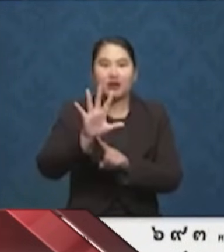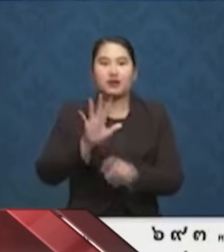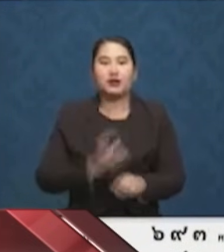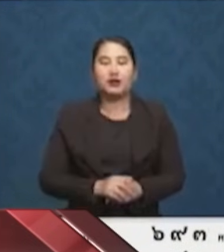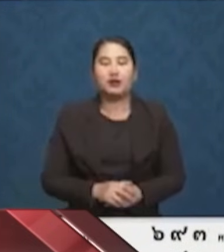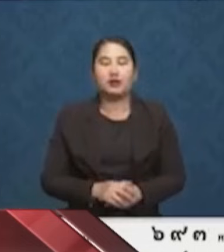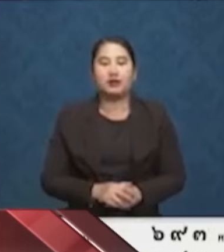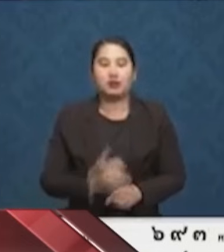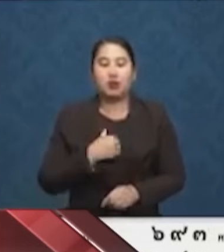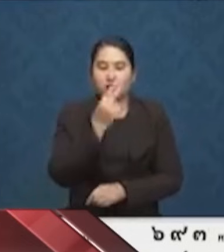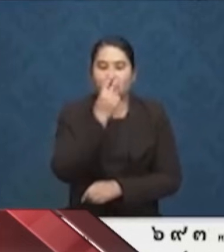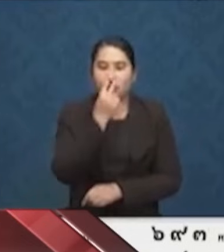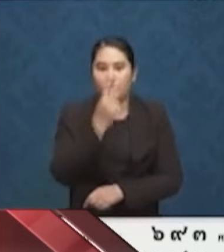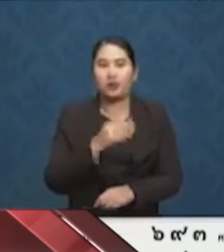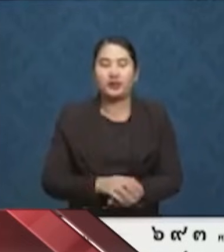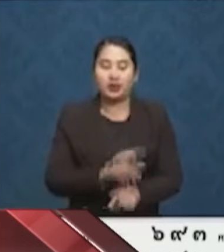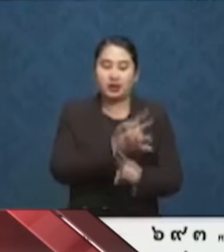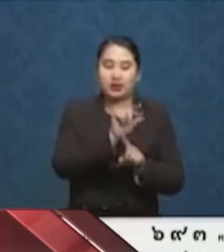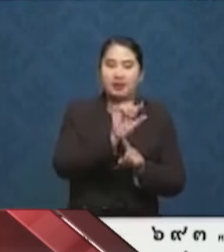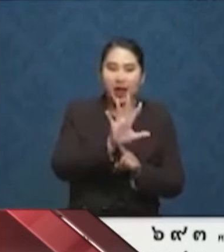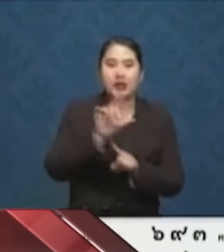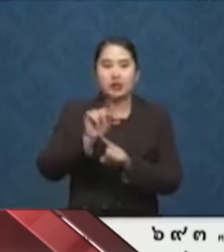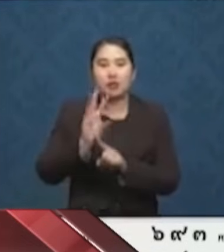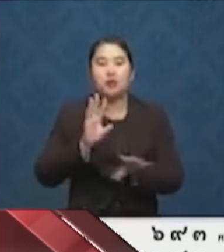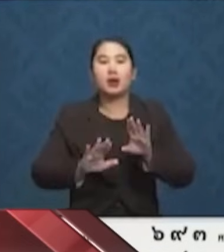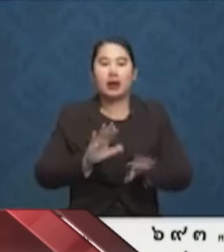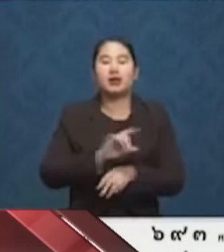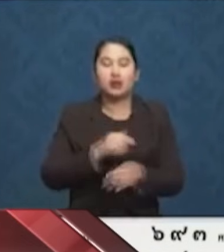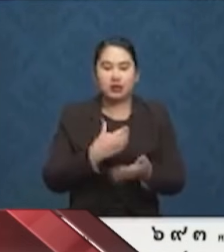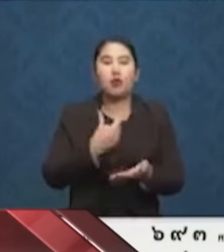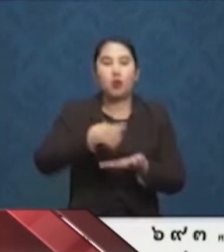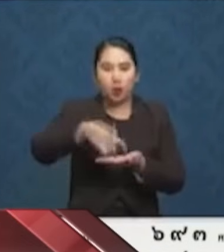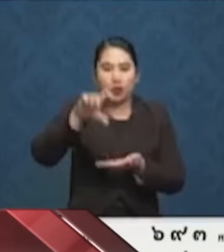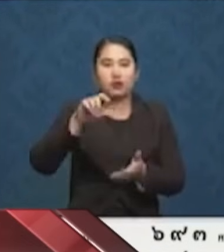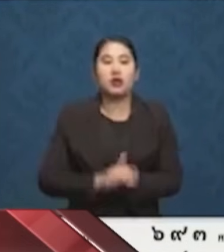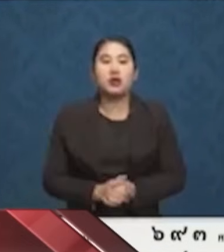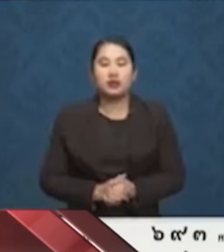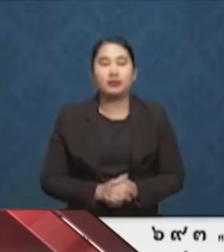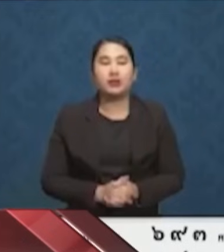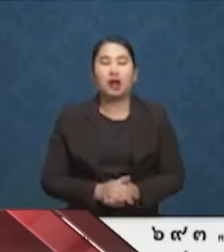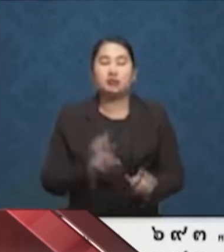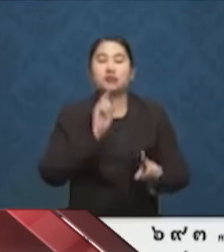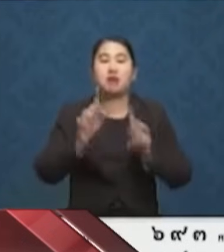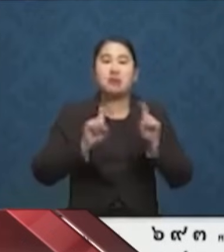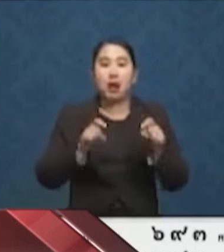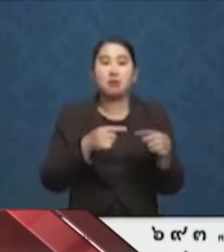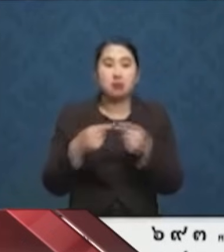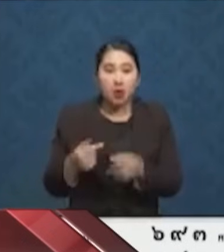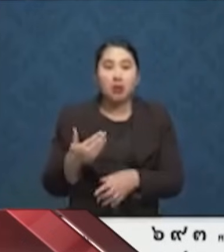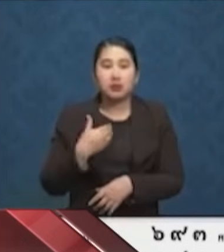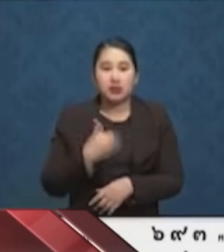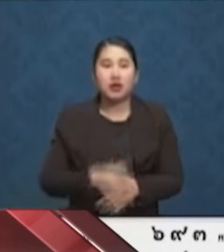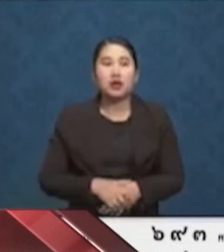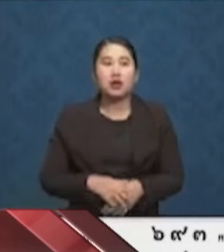ะครับผมว่าน่าจะดูอยู่นะครับ25 26นี้น่าจะ25ได้นะครับก็อยากจะเรียนให้ทราบก็จะมีคำถามอีกต่อไปอีกว่า